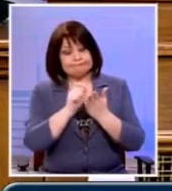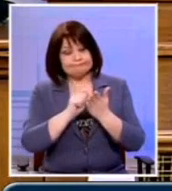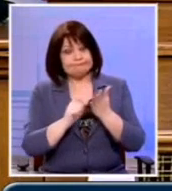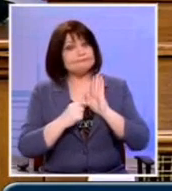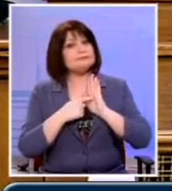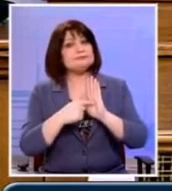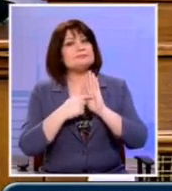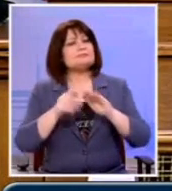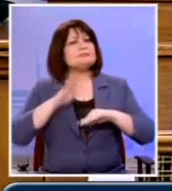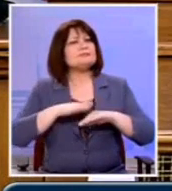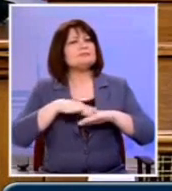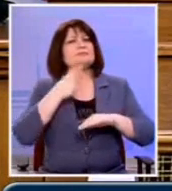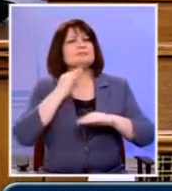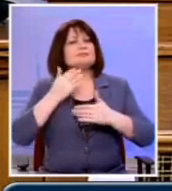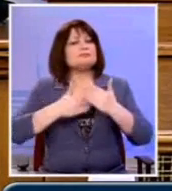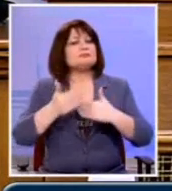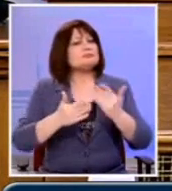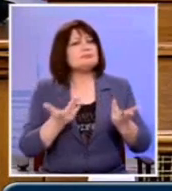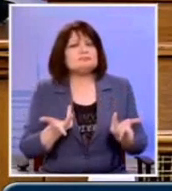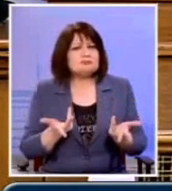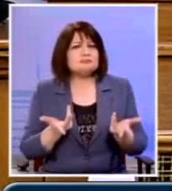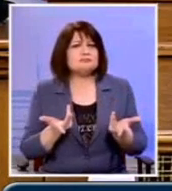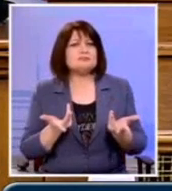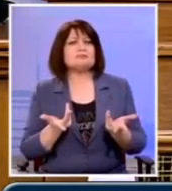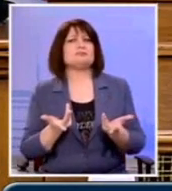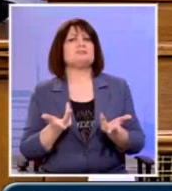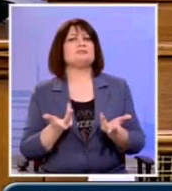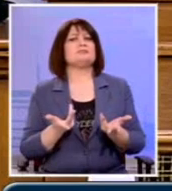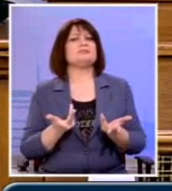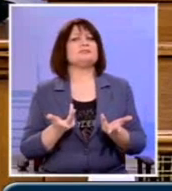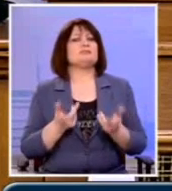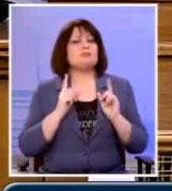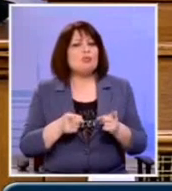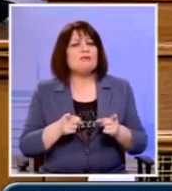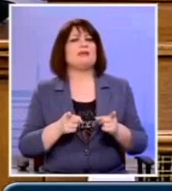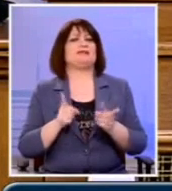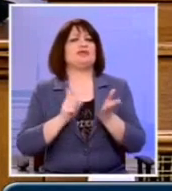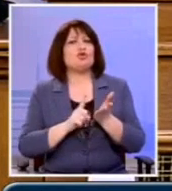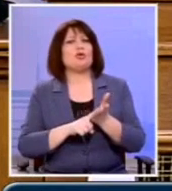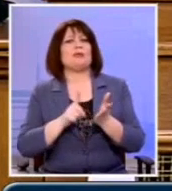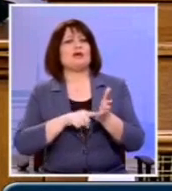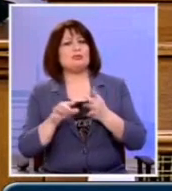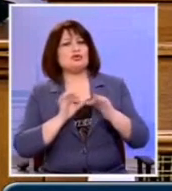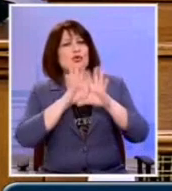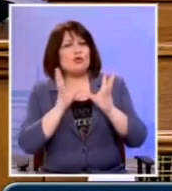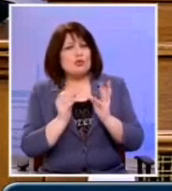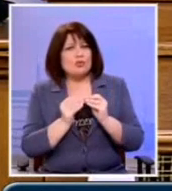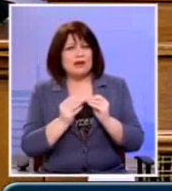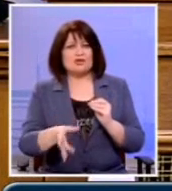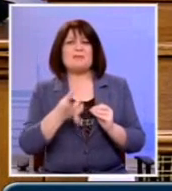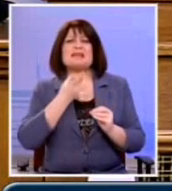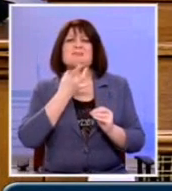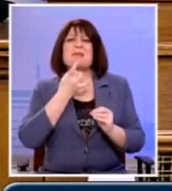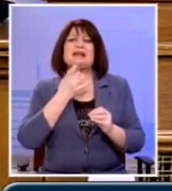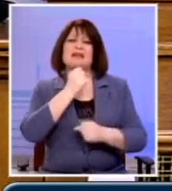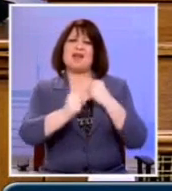αναδείξει τις αιτίες, τις διαδικασίες, τα νομοθετήματα που μας οδήγησαν στα σύγχρονα πέτρινα χρόνια, στα